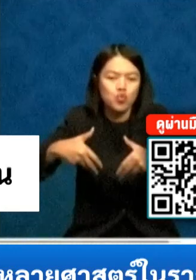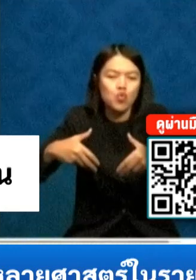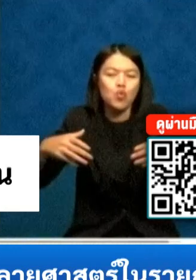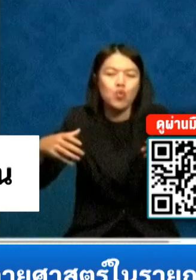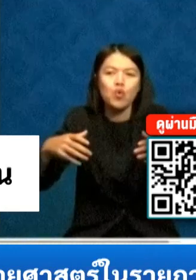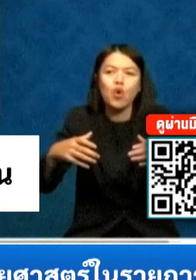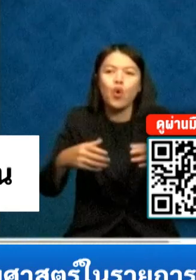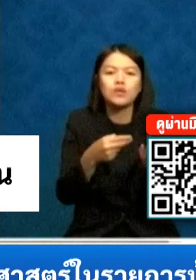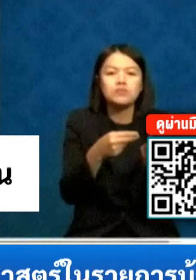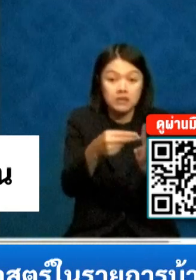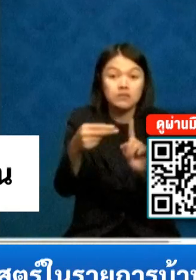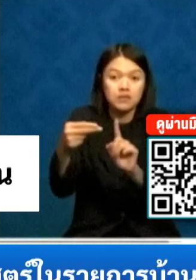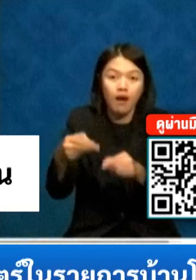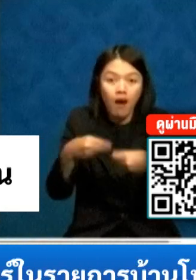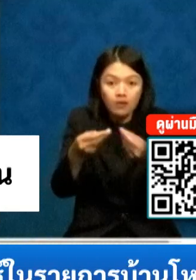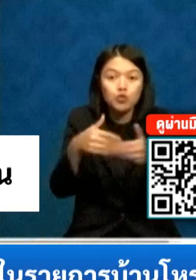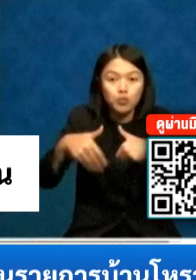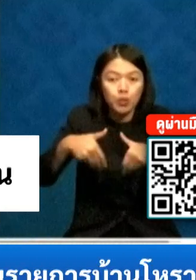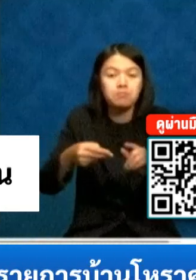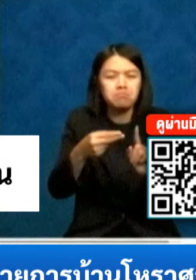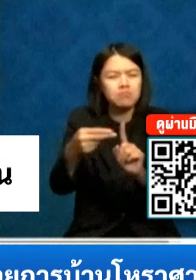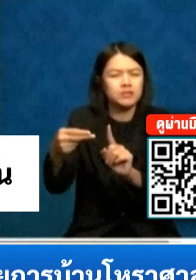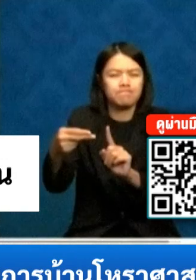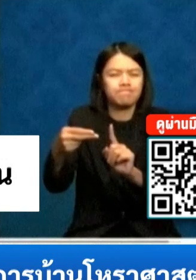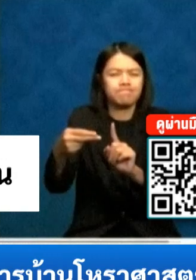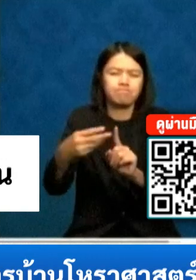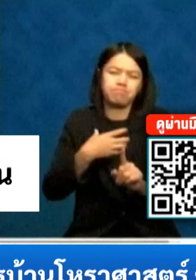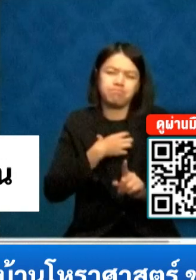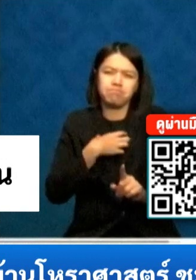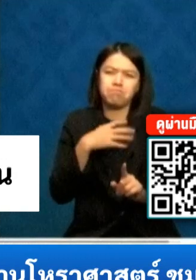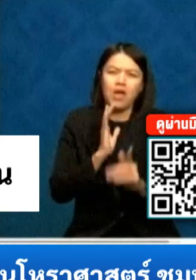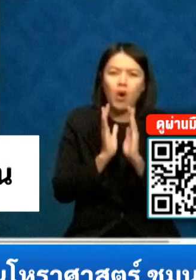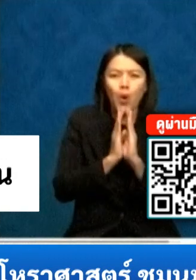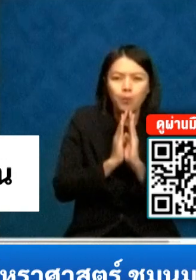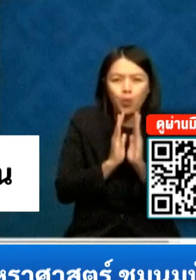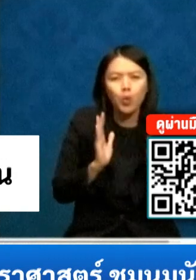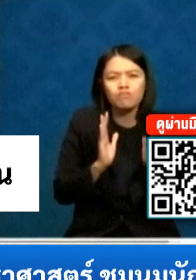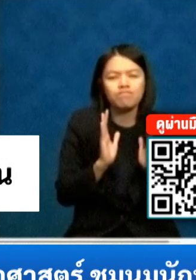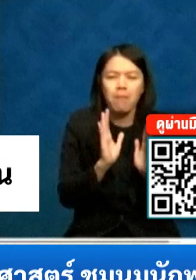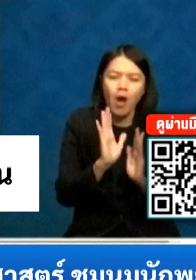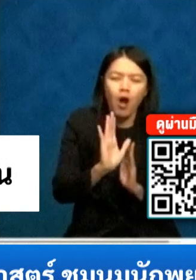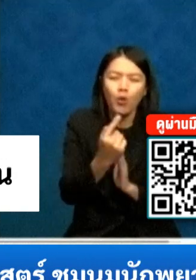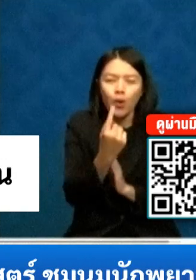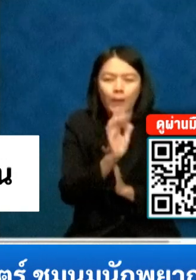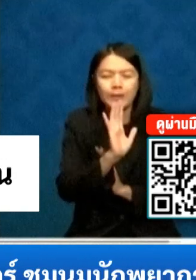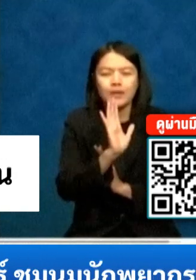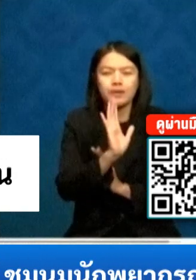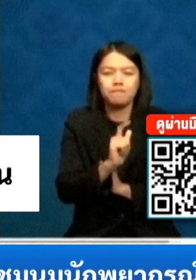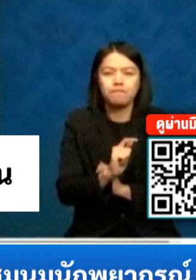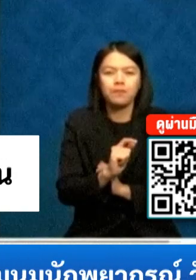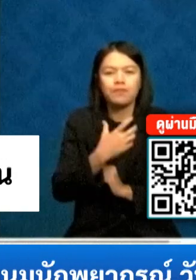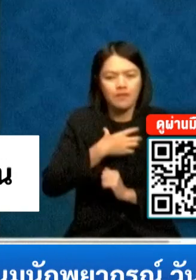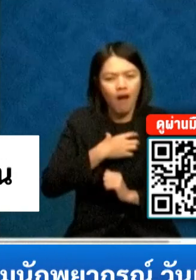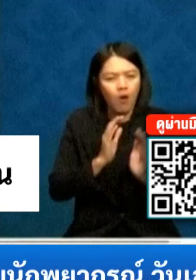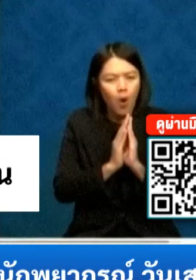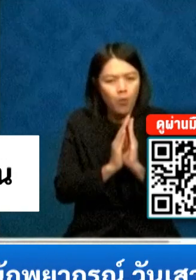คนละ 10,000 บาทผมไม่อยากขอบคุณรัฐบาลอย่างเดียวครับท่านประธานที่เคารพครับผมอย